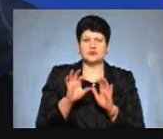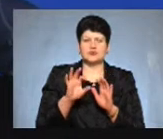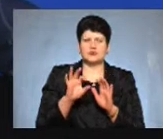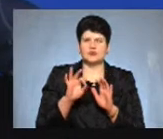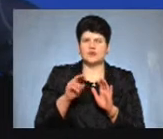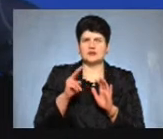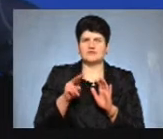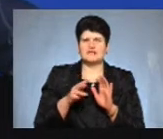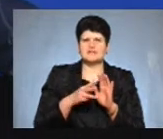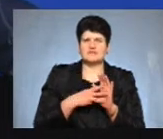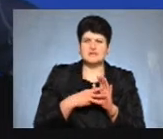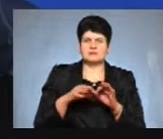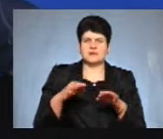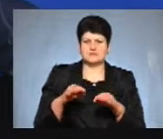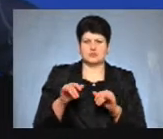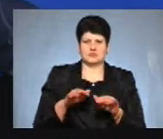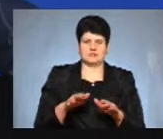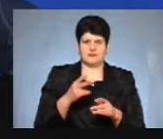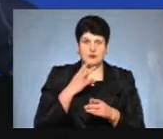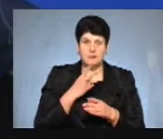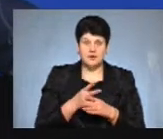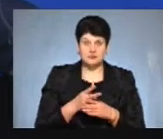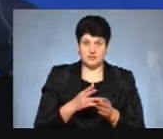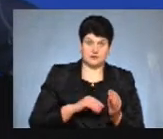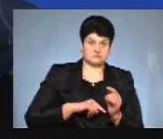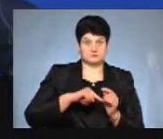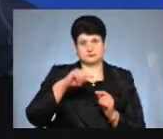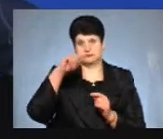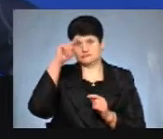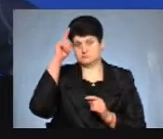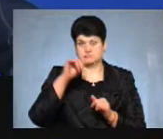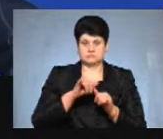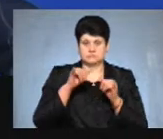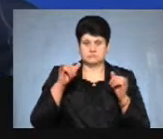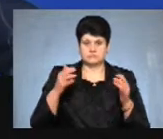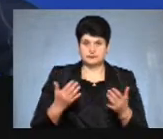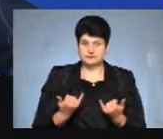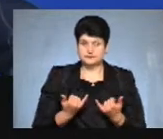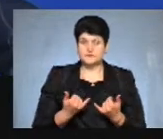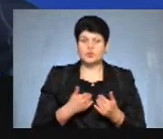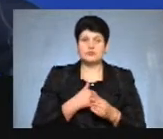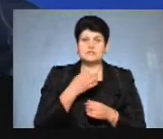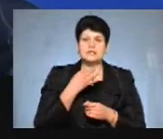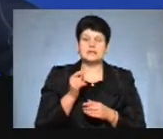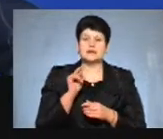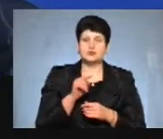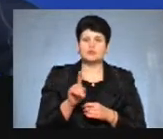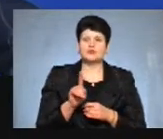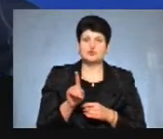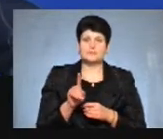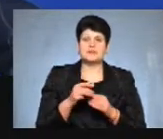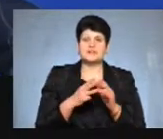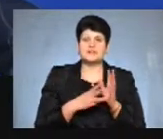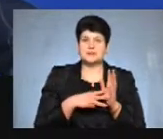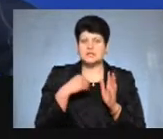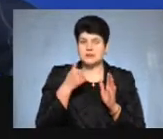9028 транспортних засобів. Тобто ви бачите, яка пікова динаміка в нас рухається сьогодні. Ще хотів би наголосити на тому, що за 18-й